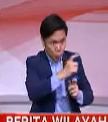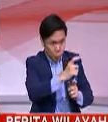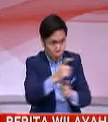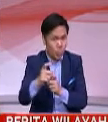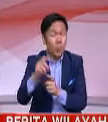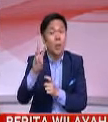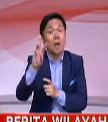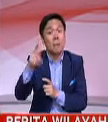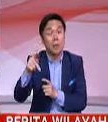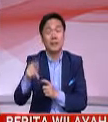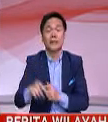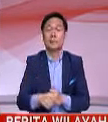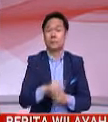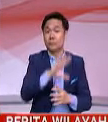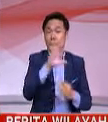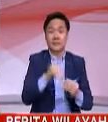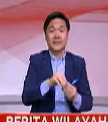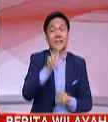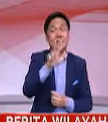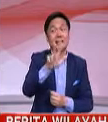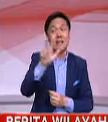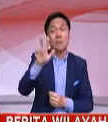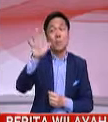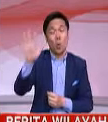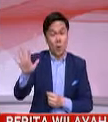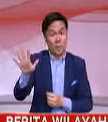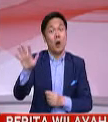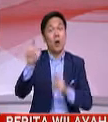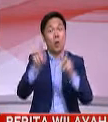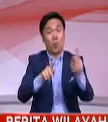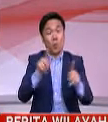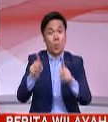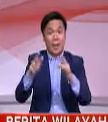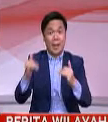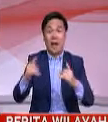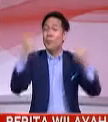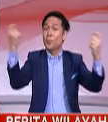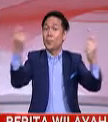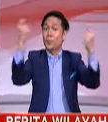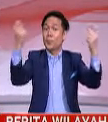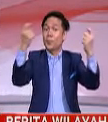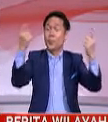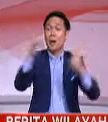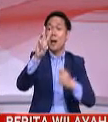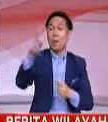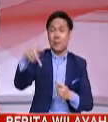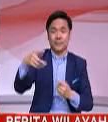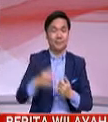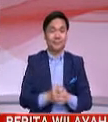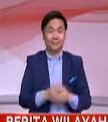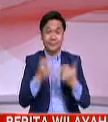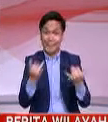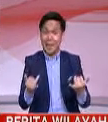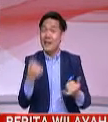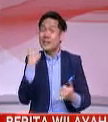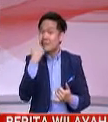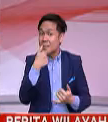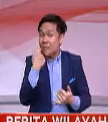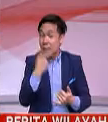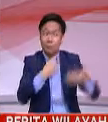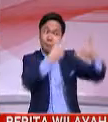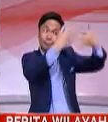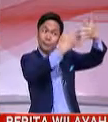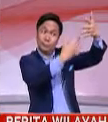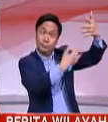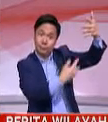Persekutuan kepada 335 penerima Sempena hari melepas ketuaan 2021 hari ini kita lihat kembali antara senarai